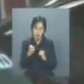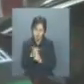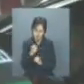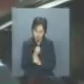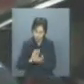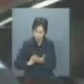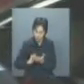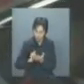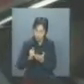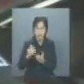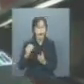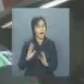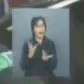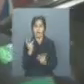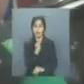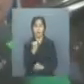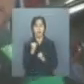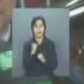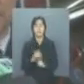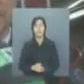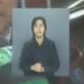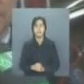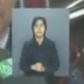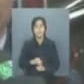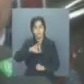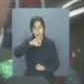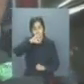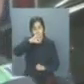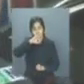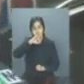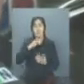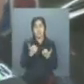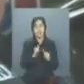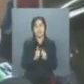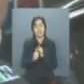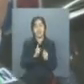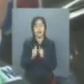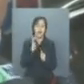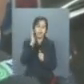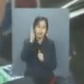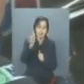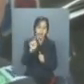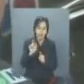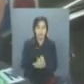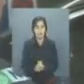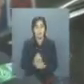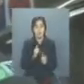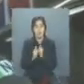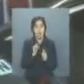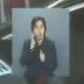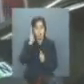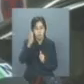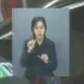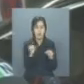เร็วที่สุดสำหรับบาร์เซโลน่าต้นสังกัดของบิยาจะมีโปรแกรมแข่งขันนัดต่อไปคือหลังจากพักเบรกหนีหนาว